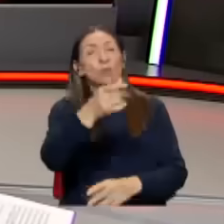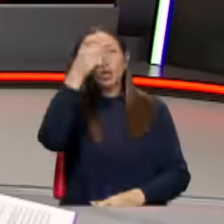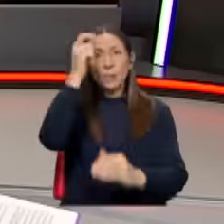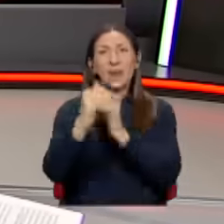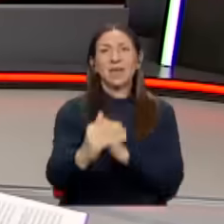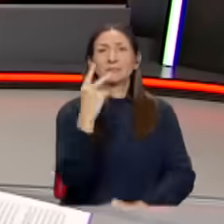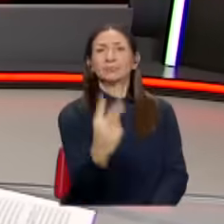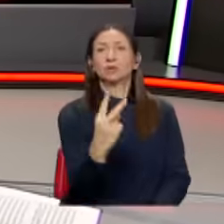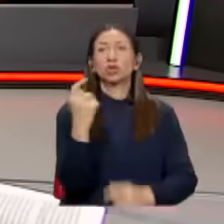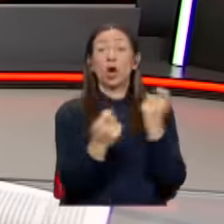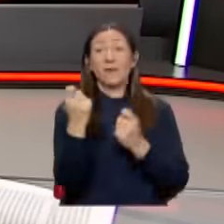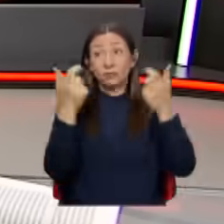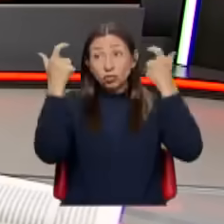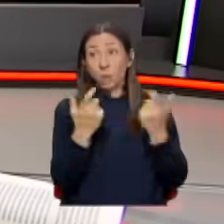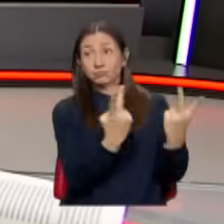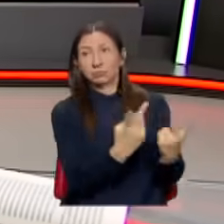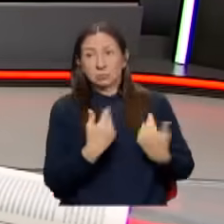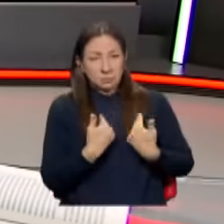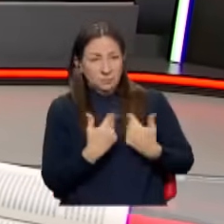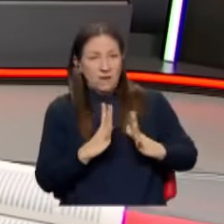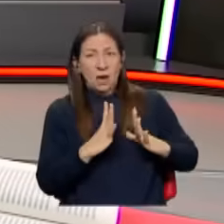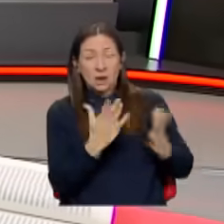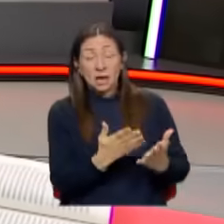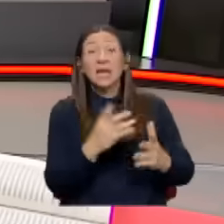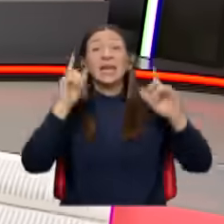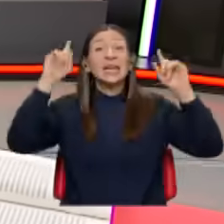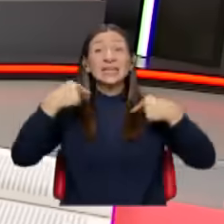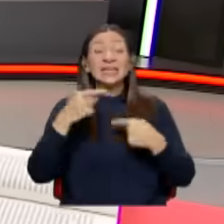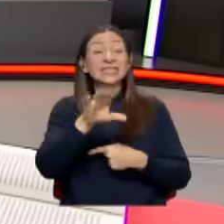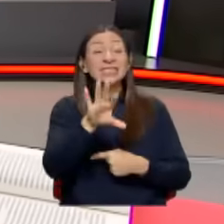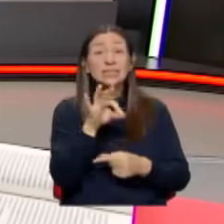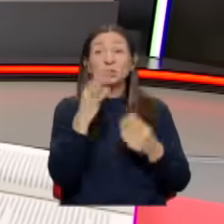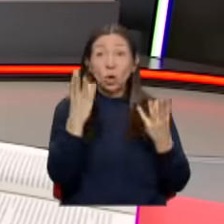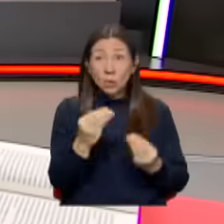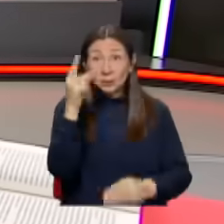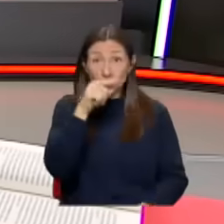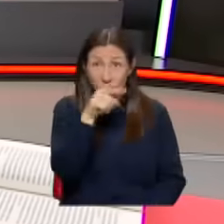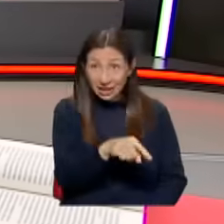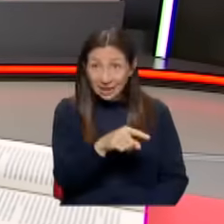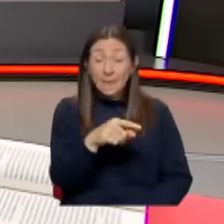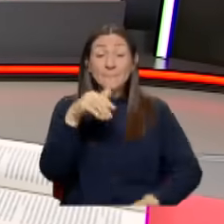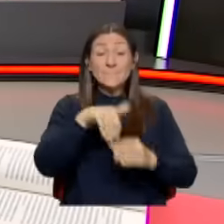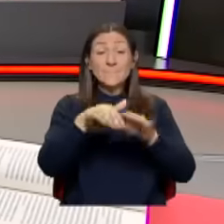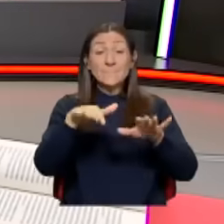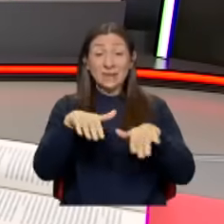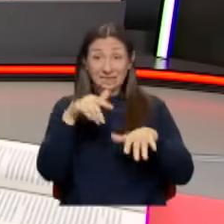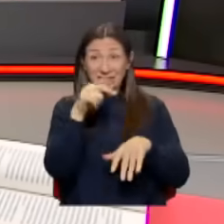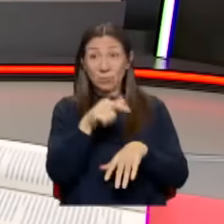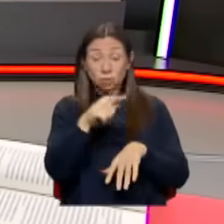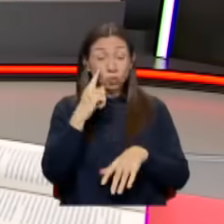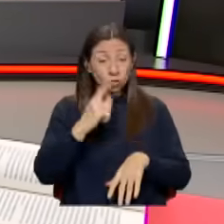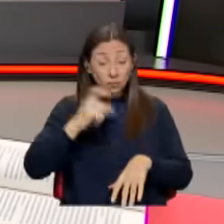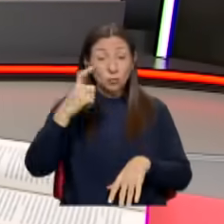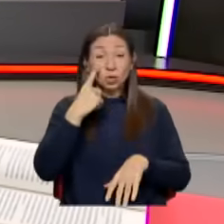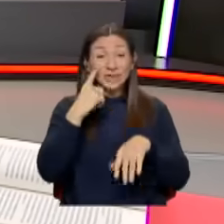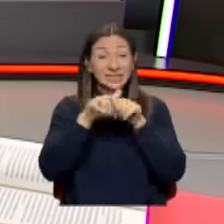milleti. Ona karşı görevi var. Yetkisi seçilmiş olmaktan kaynaklanıyor. Parlamentoyla bu